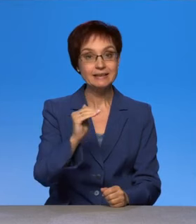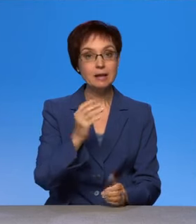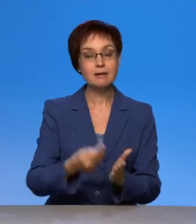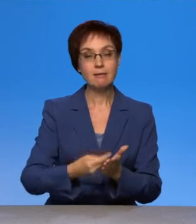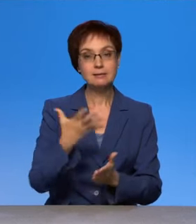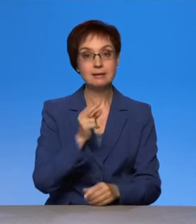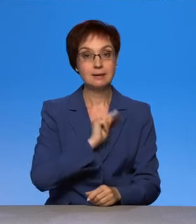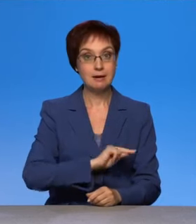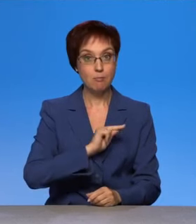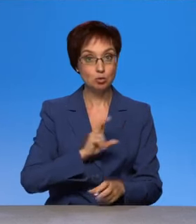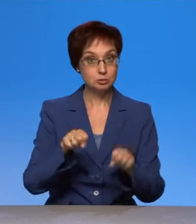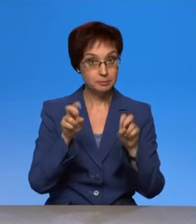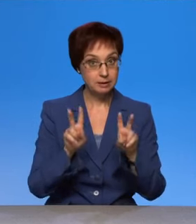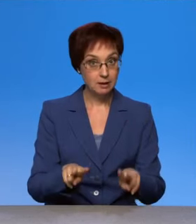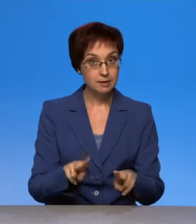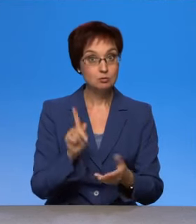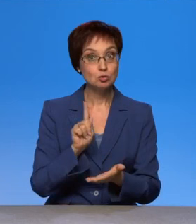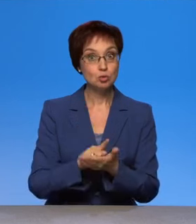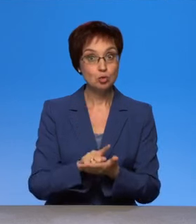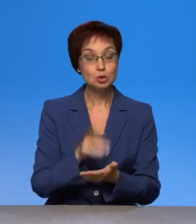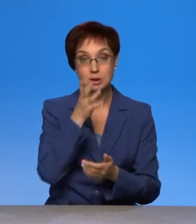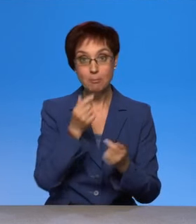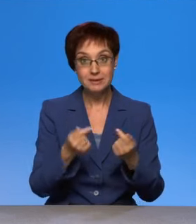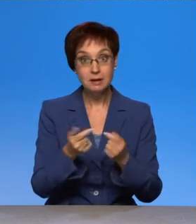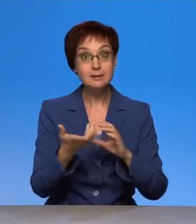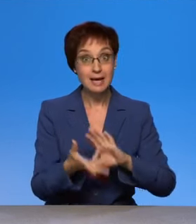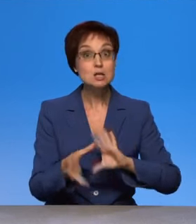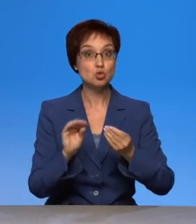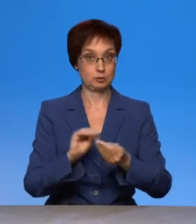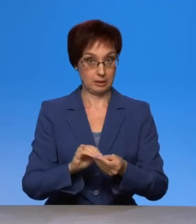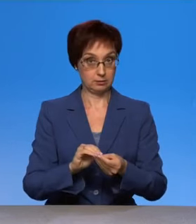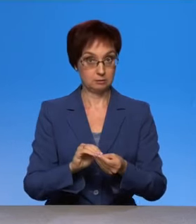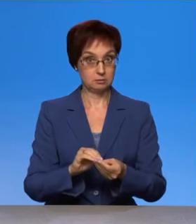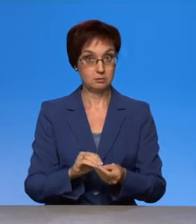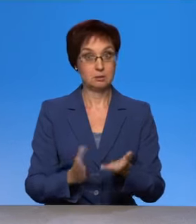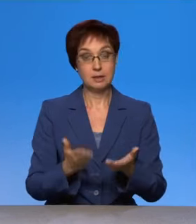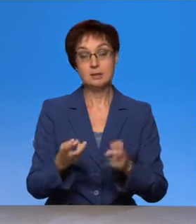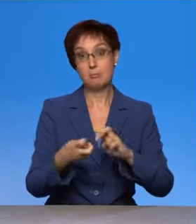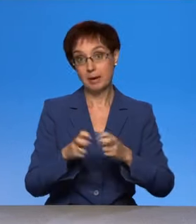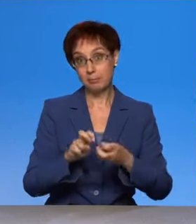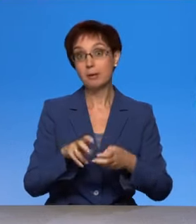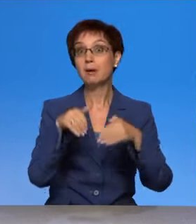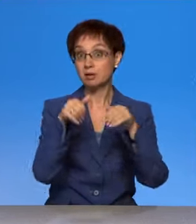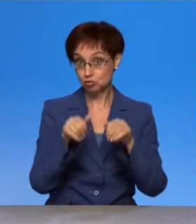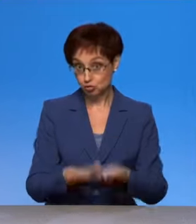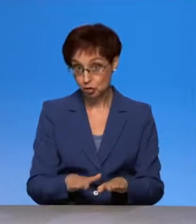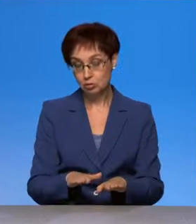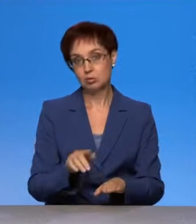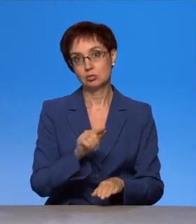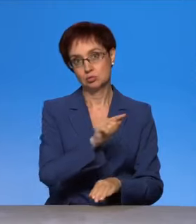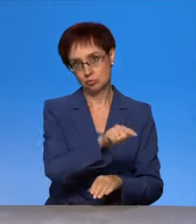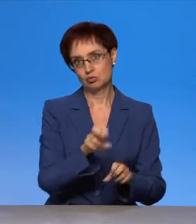определяться результатом. Решилась ли проблема? Совершенно верно, да. И в зависимости от того, насколько вот